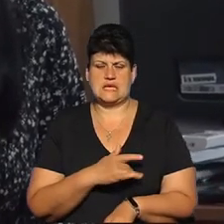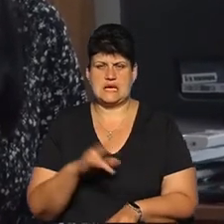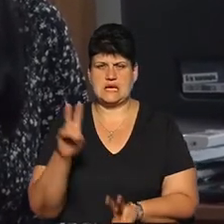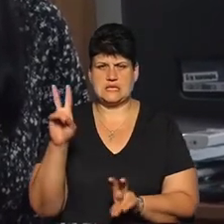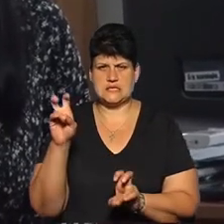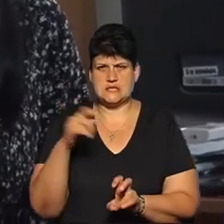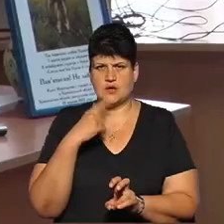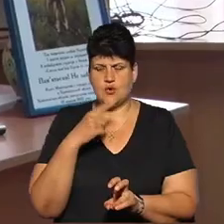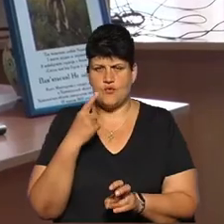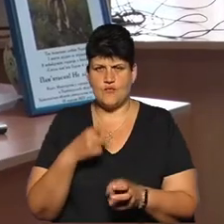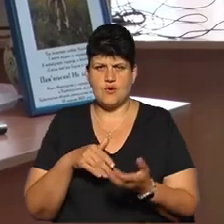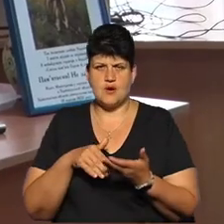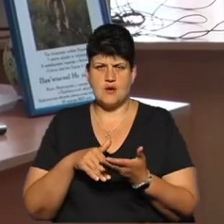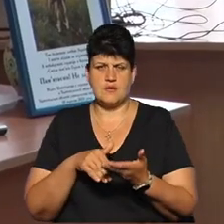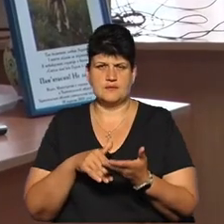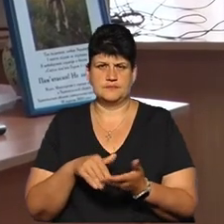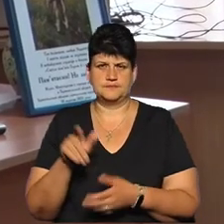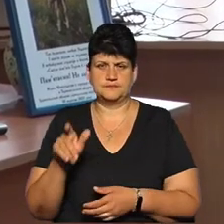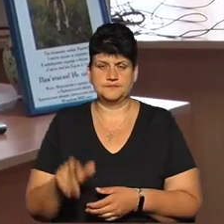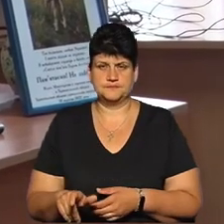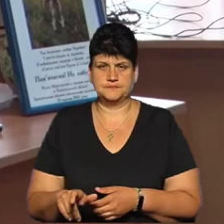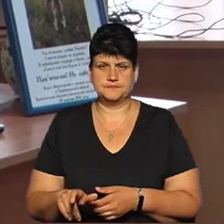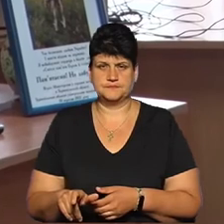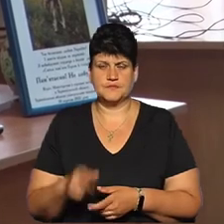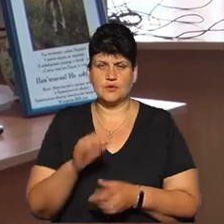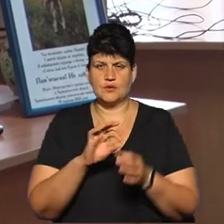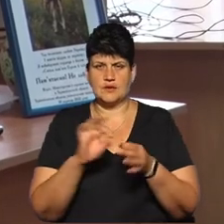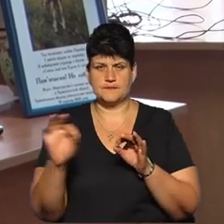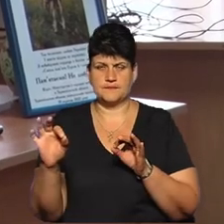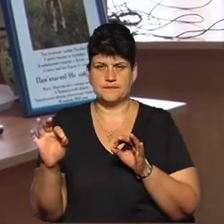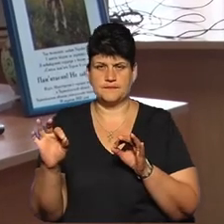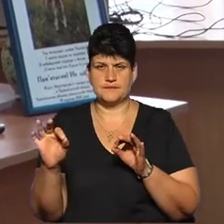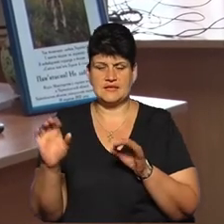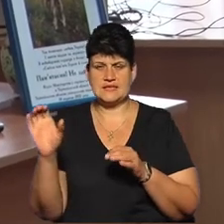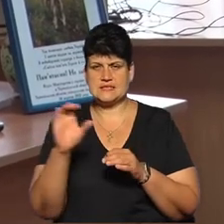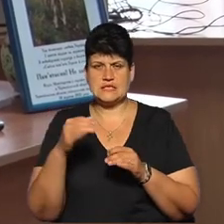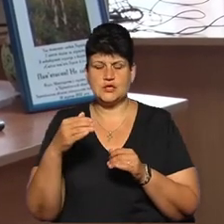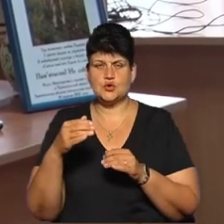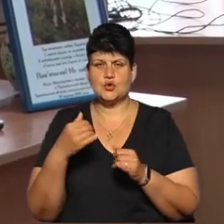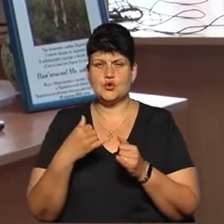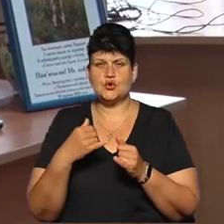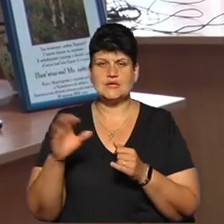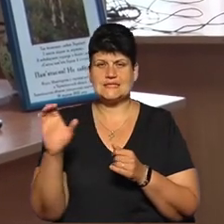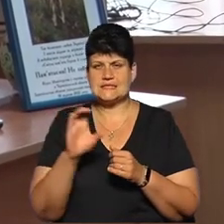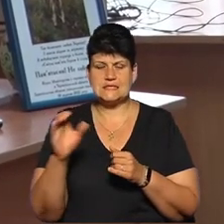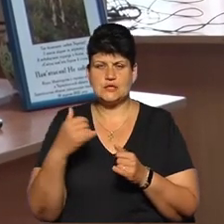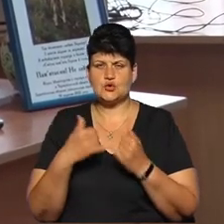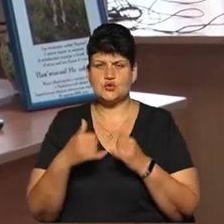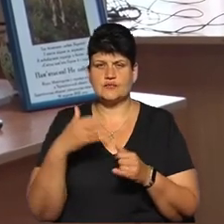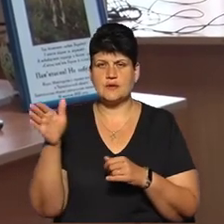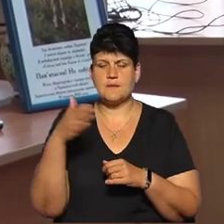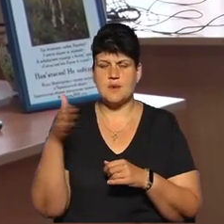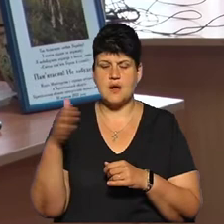Сказків. Його рядки. Синьо-жовтим прапором пишаюся, гордо тризуб на грудях я